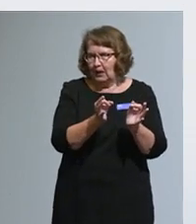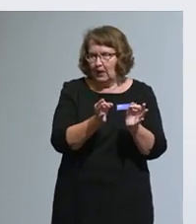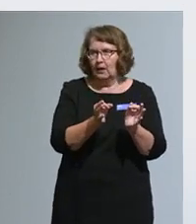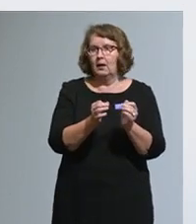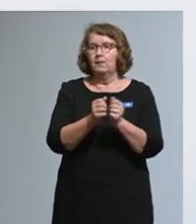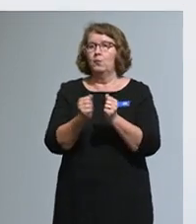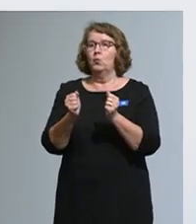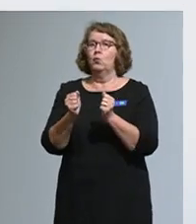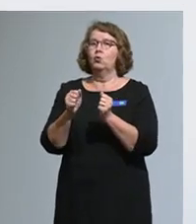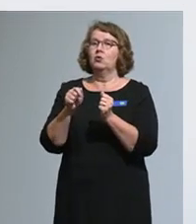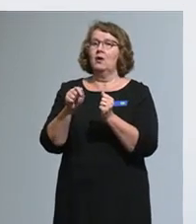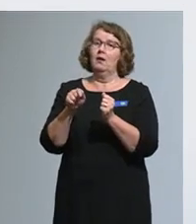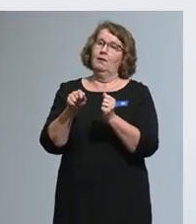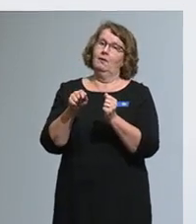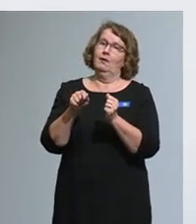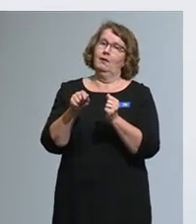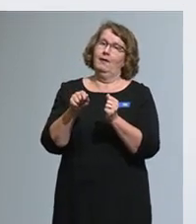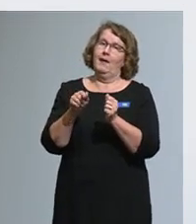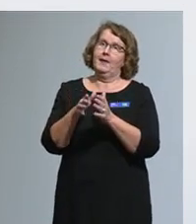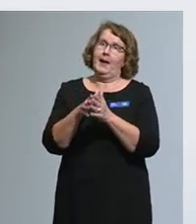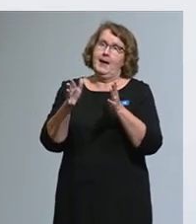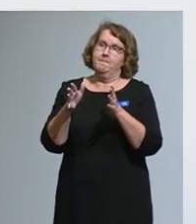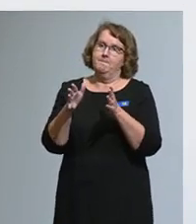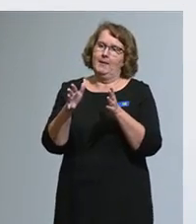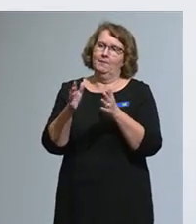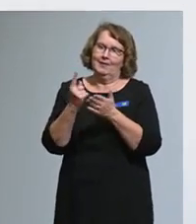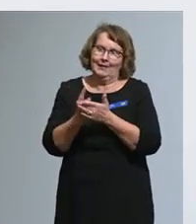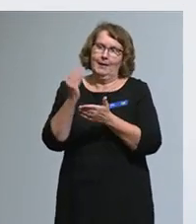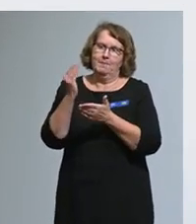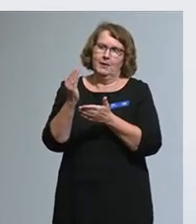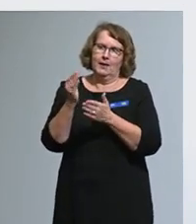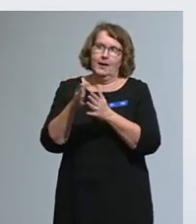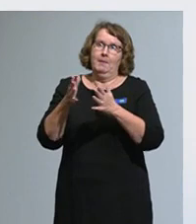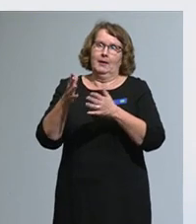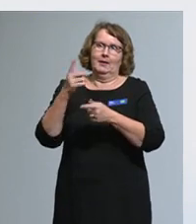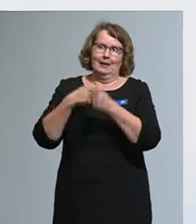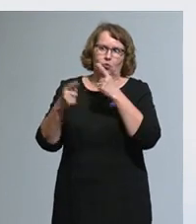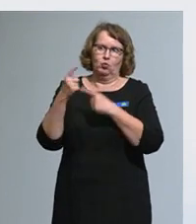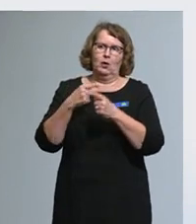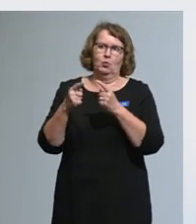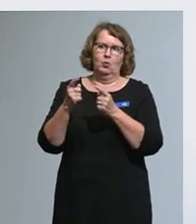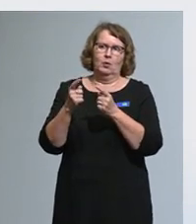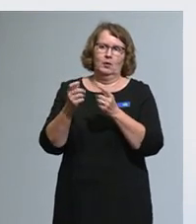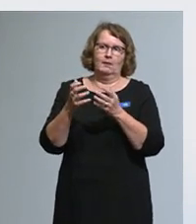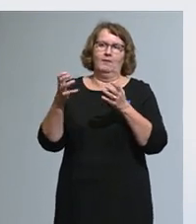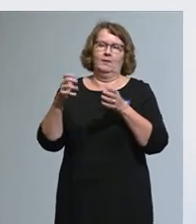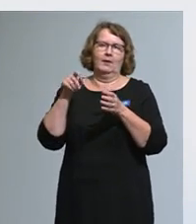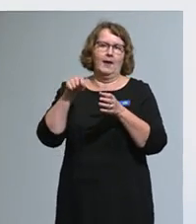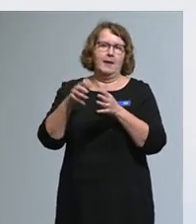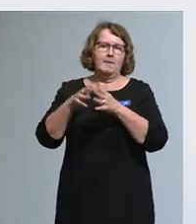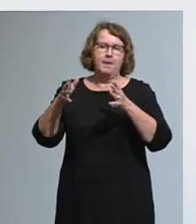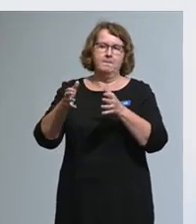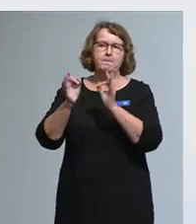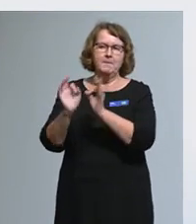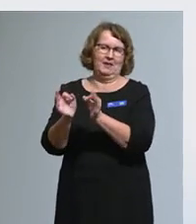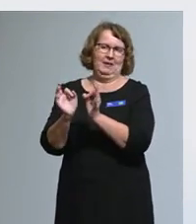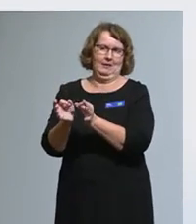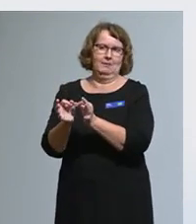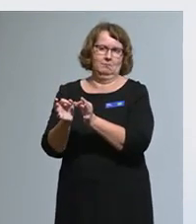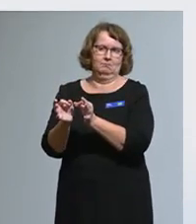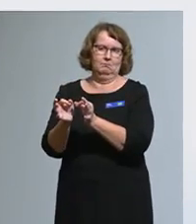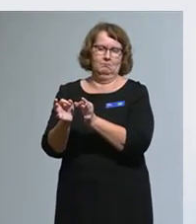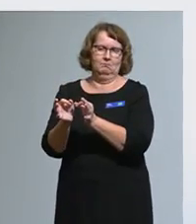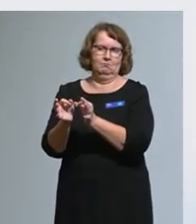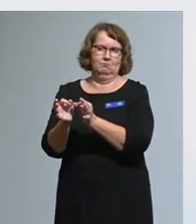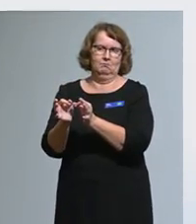tärkeämpi ja ehkä se enemmän keskustelua aiheuttava ja tarpeellinen keskustelu on sitten, mitenkä